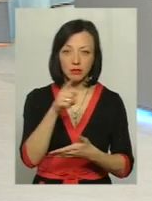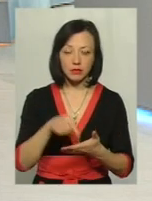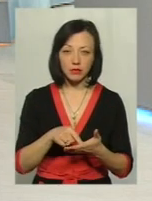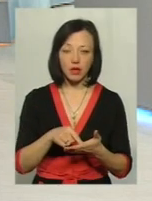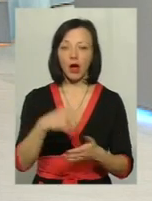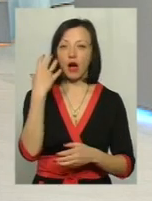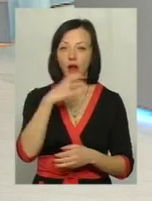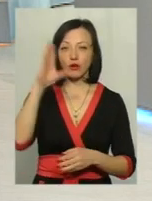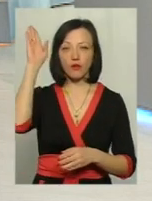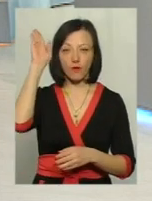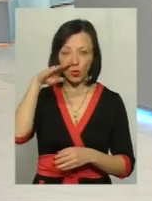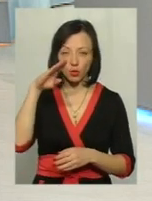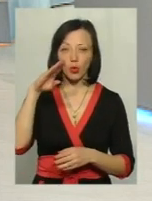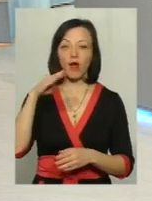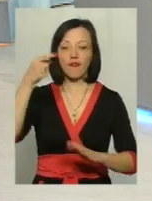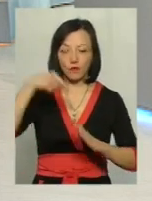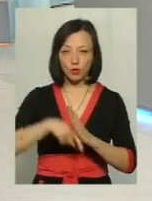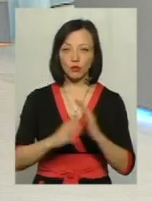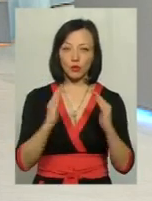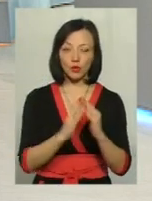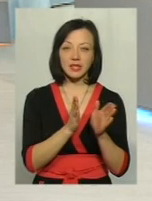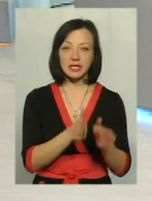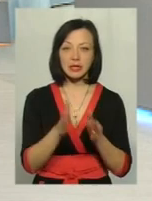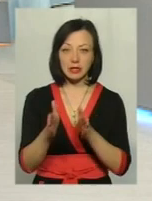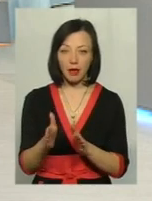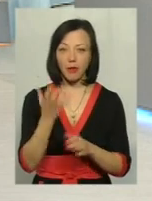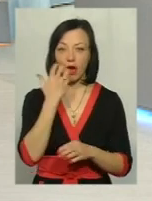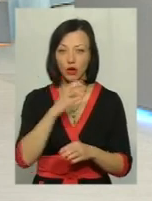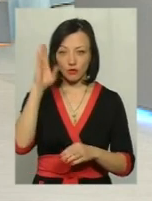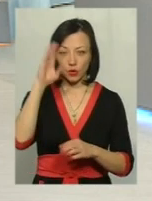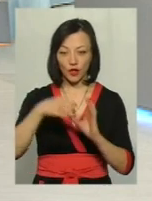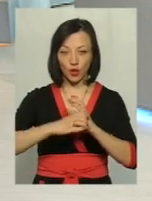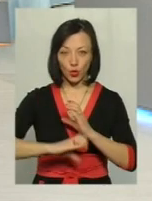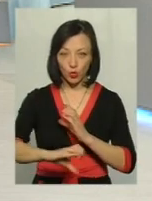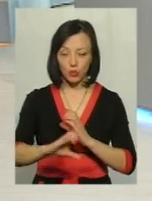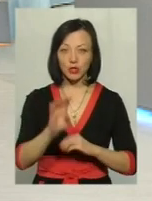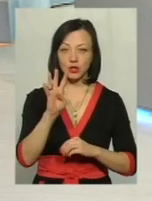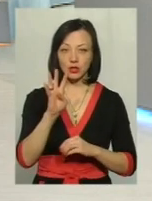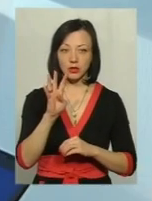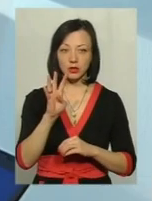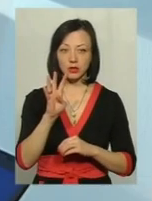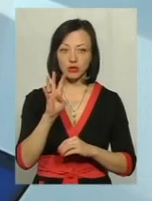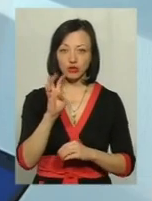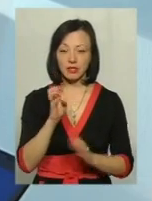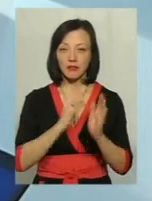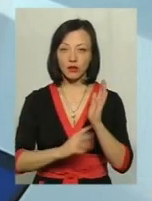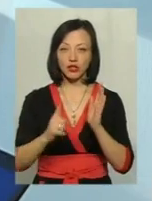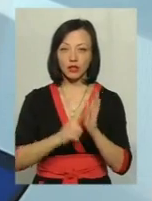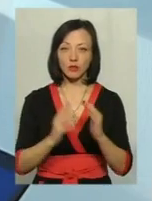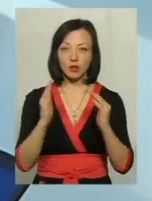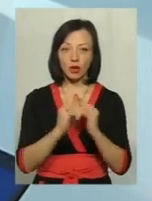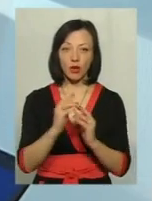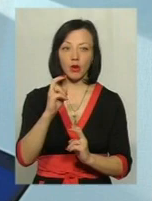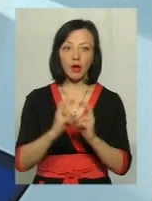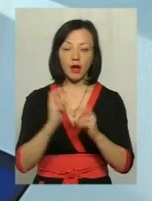звертатись? Гарячу воду внутрішньобудинкової системи гарячого водопостачання в 496 будинках обслуговує